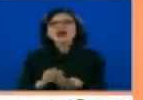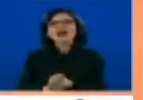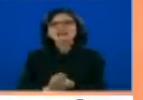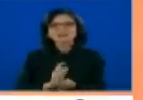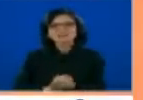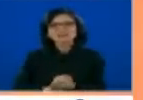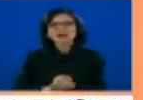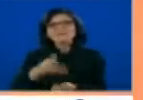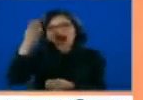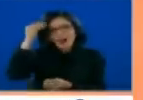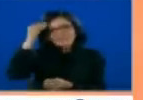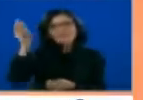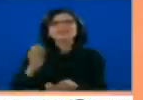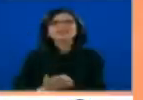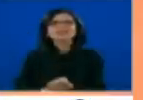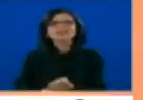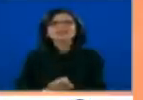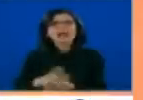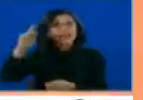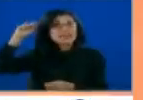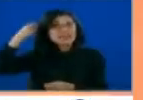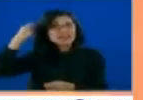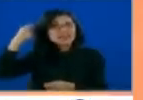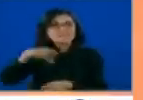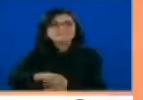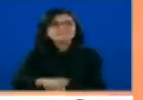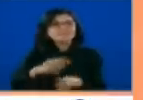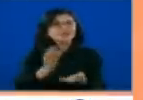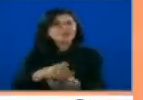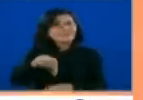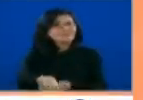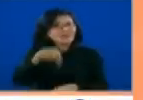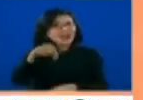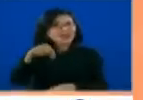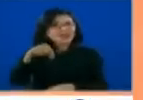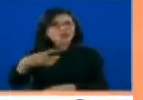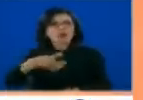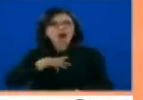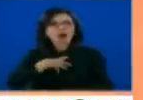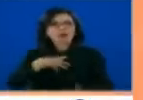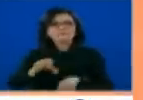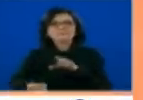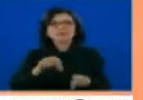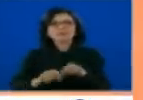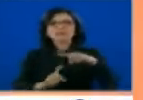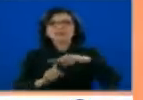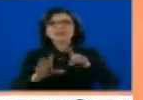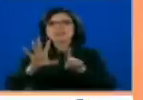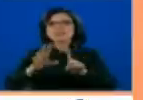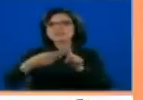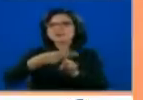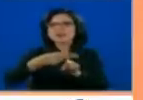kondisi itu Dan jangan lupa untuk menentukan pilihan Anda menggunakan hak Anda tanggal 15 Februari